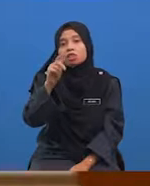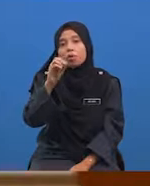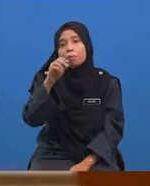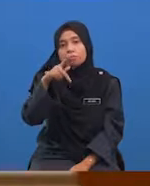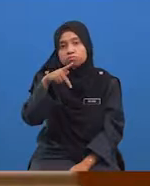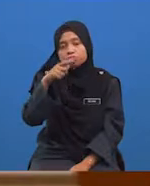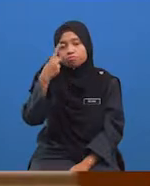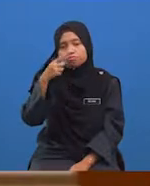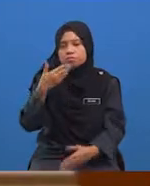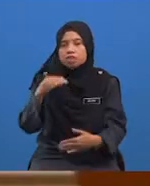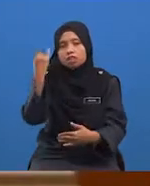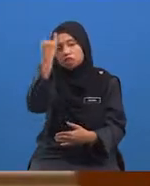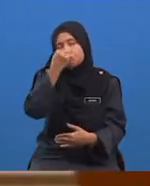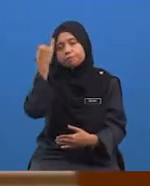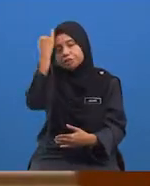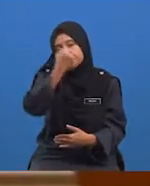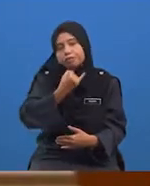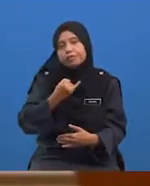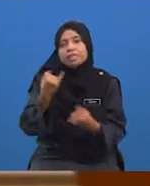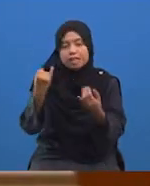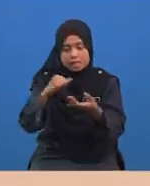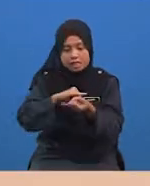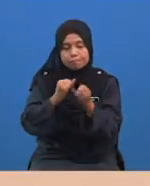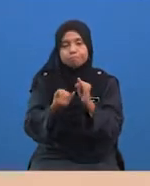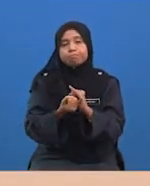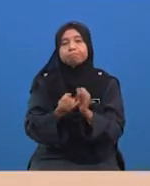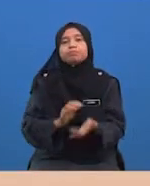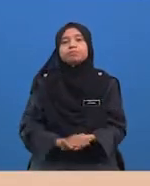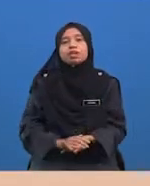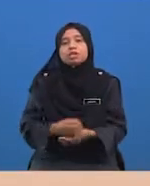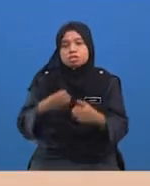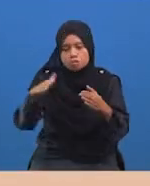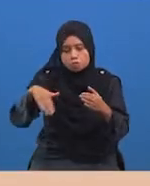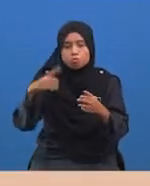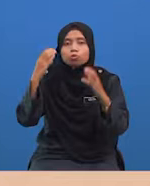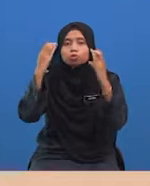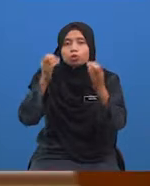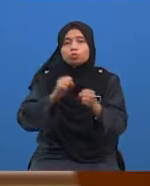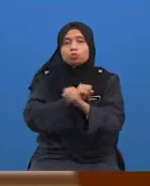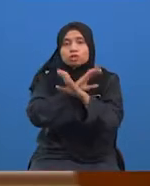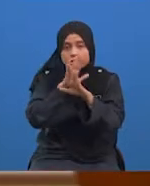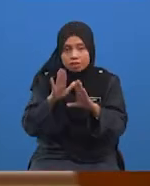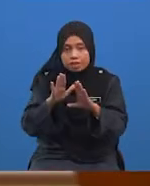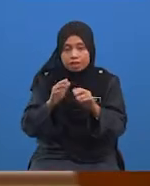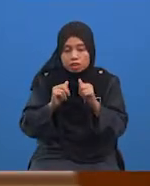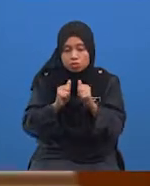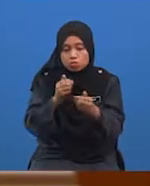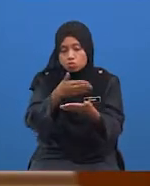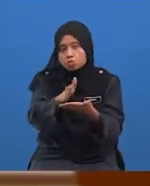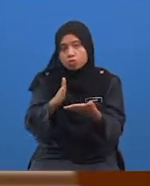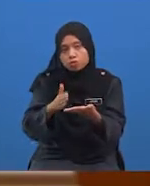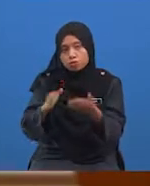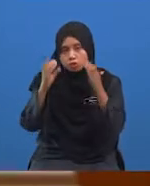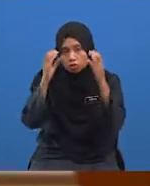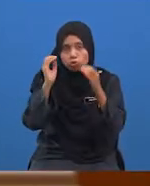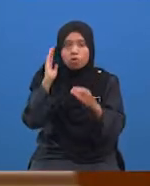menerangkan ciri iklim mengikut zon iklim. Sebelum cikgu menerangkan ciri iklim mengikut zon,